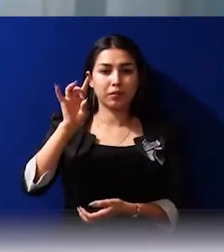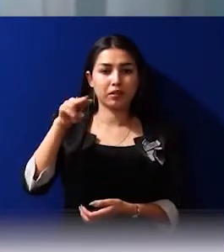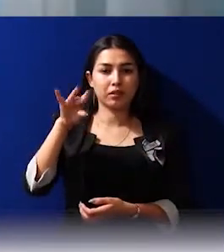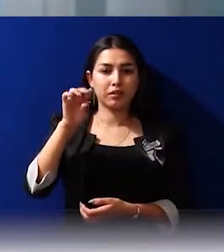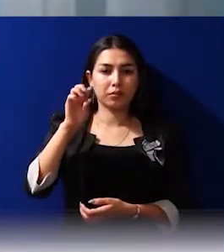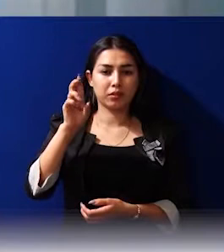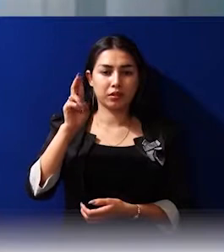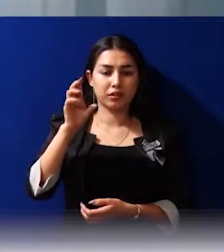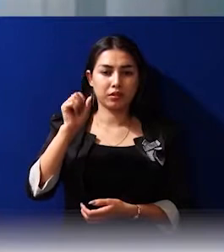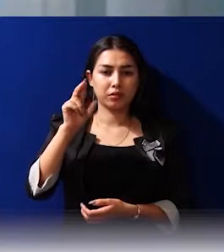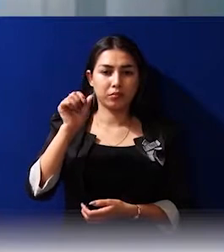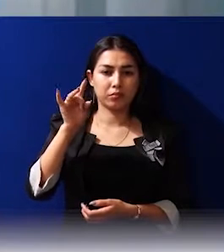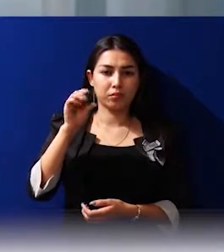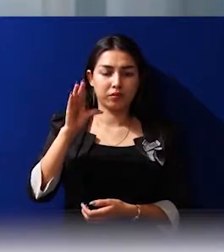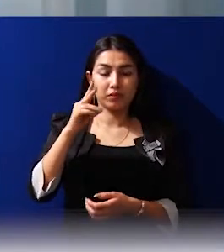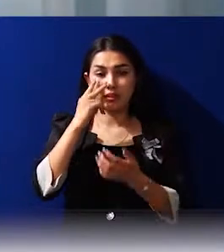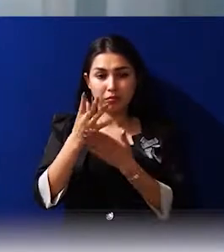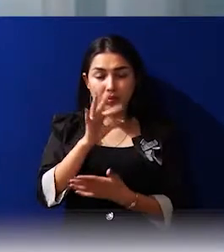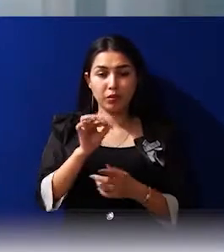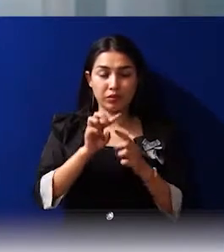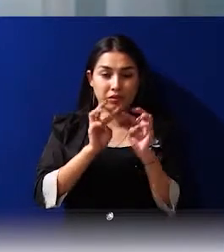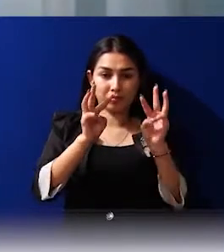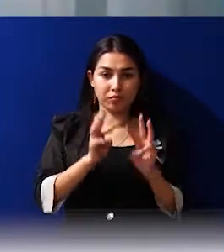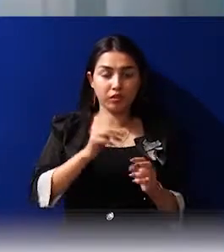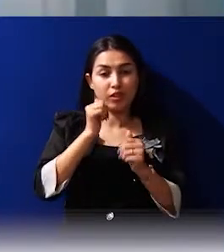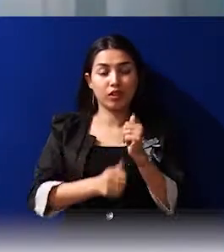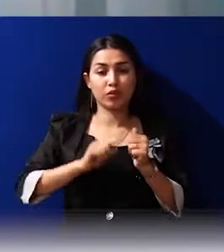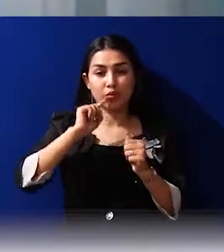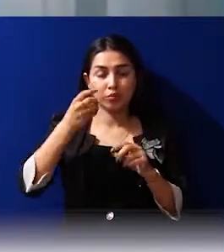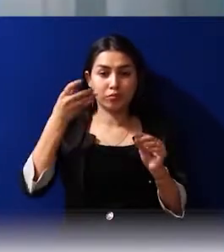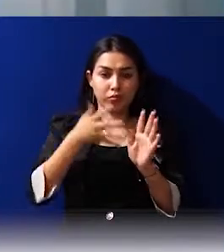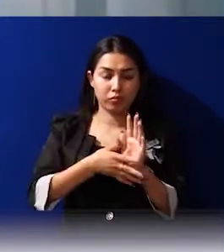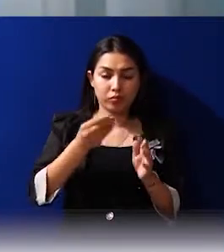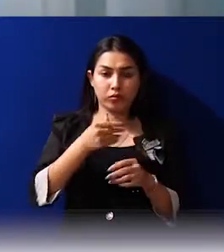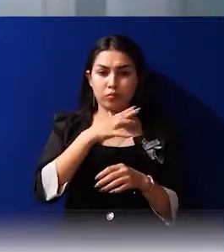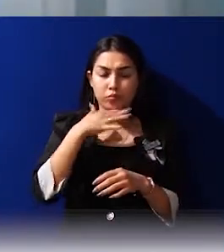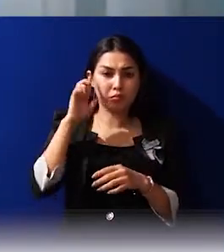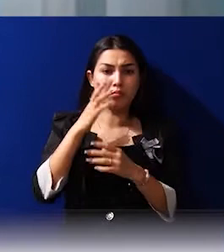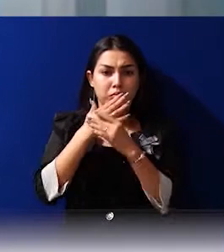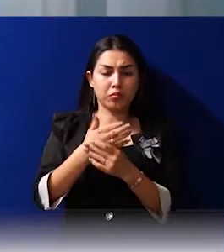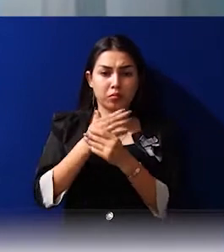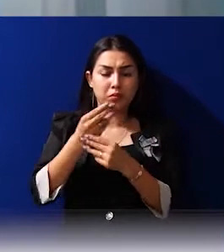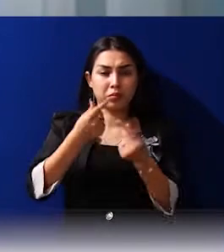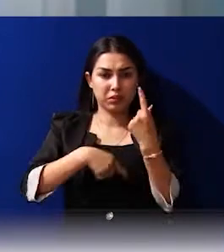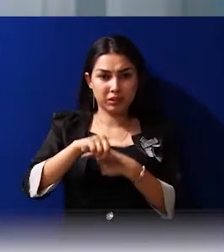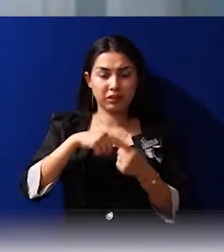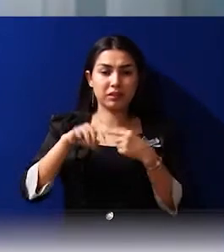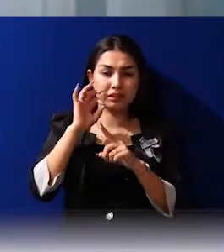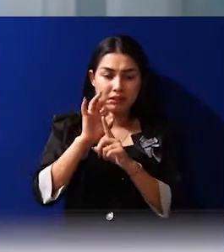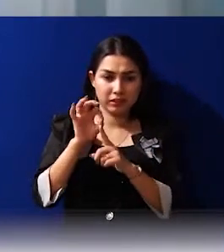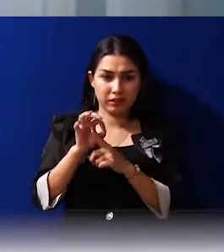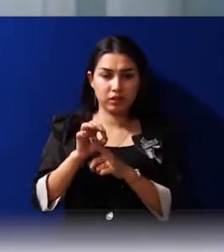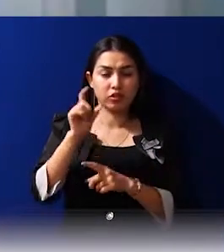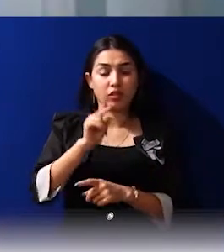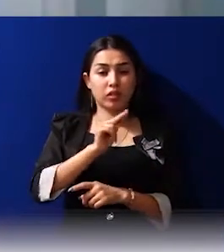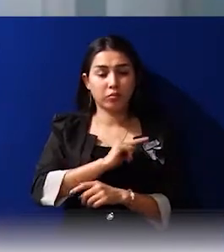под председательством акима Жамбылской области Бердибека Сапарбаева. Несмотря на то, что государством ежегодно выделяется достаточно средств